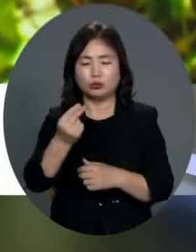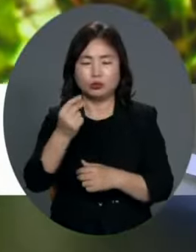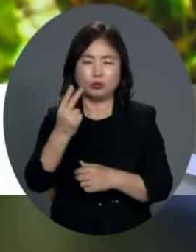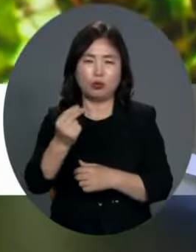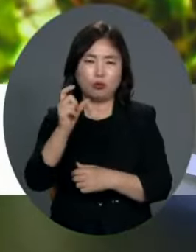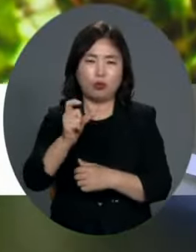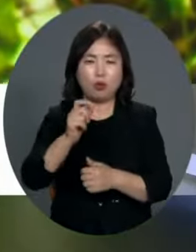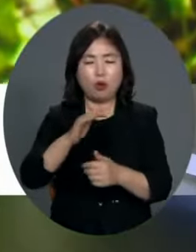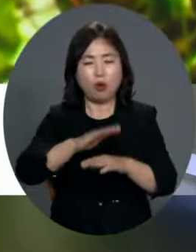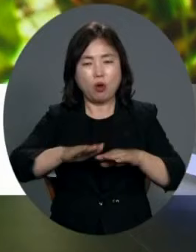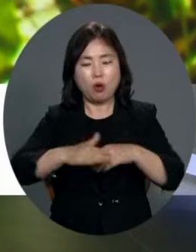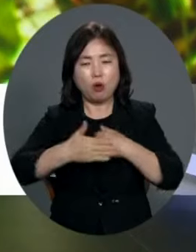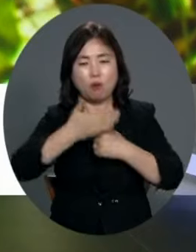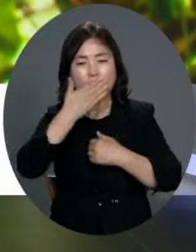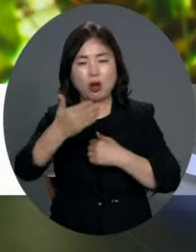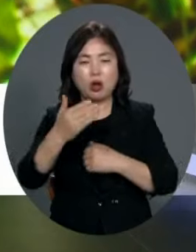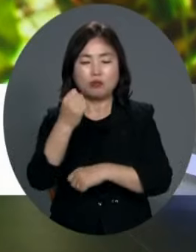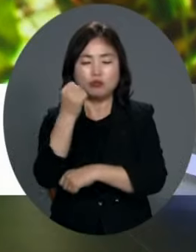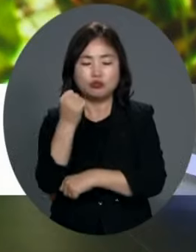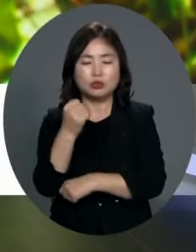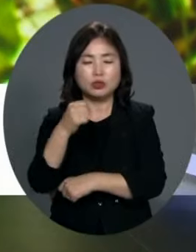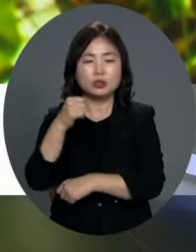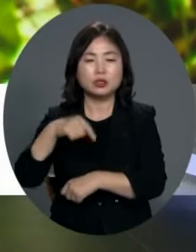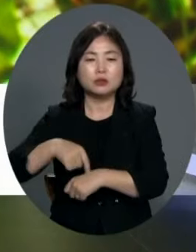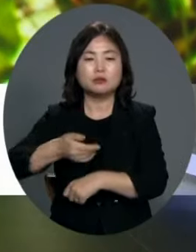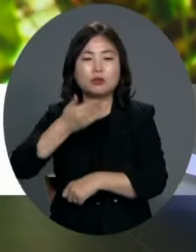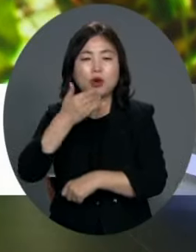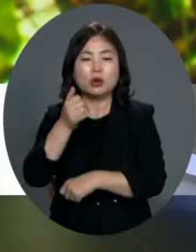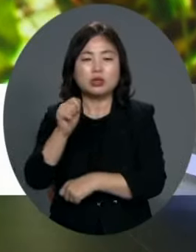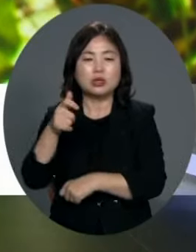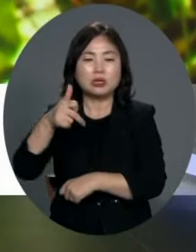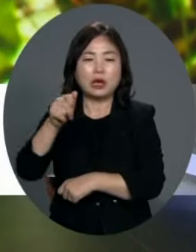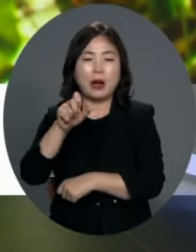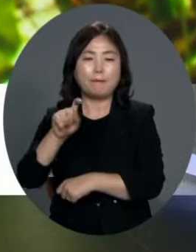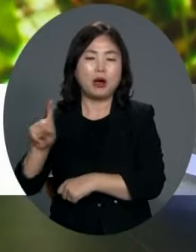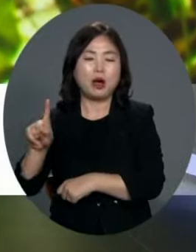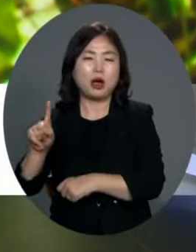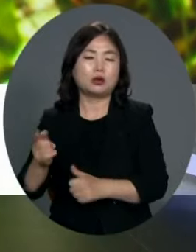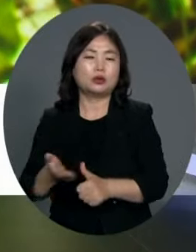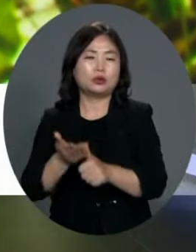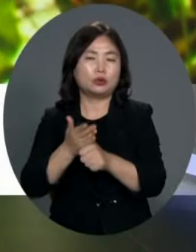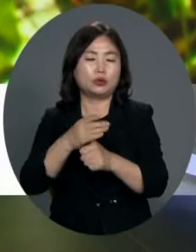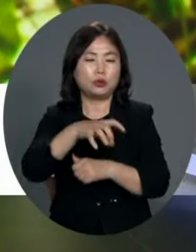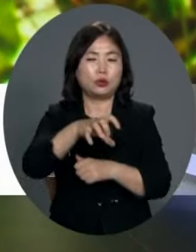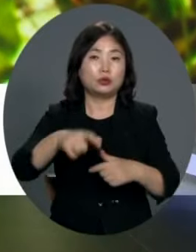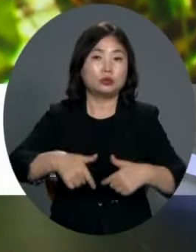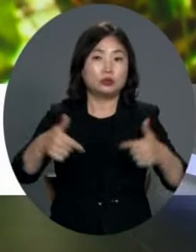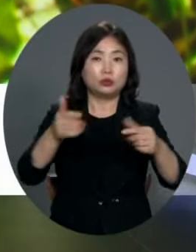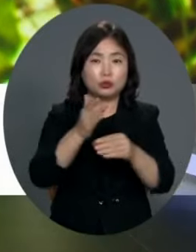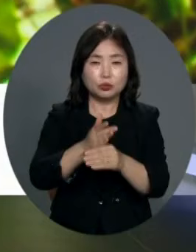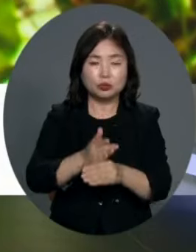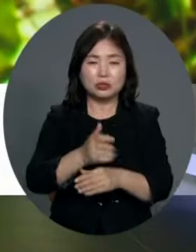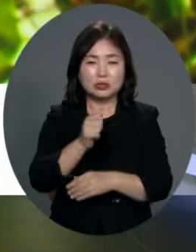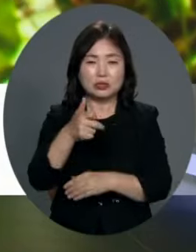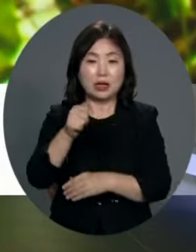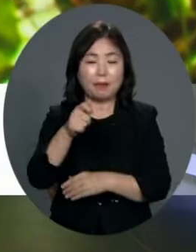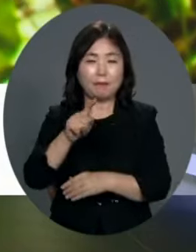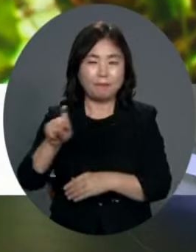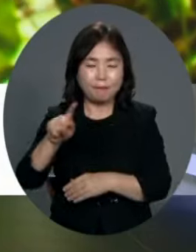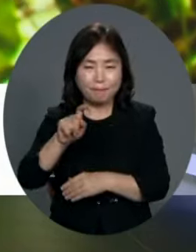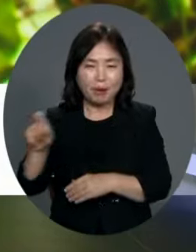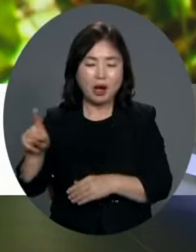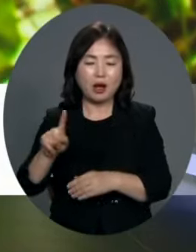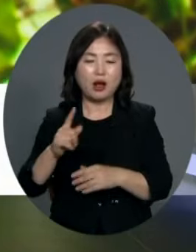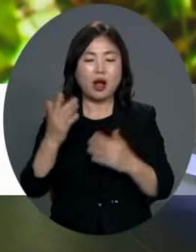이른바 슈퍼푸드로 알려진 뿌리 식물 히카마의 재배 농가도 늘고 있습니다. 최근에는 이 히카마가 학교